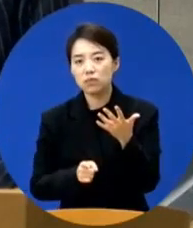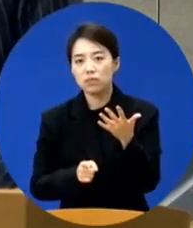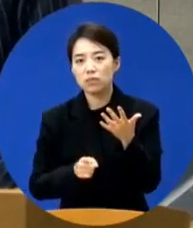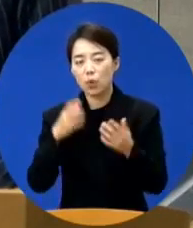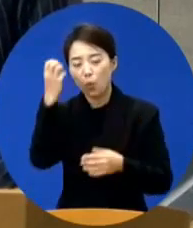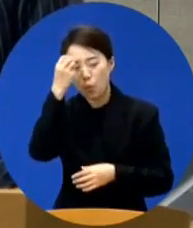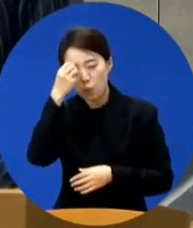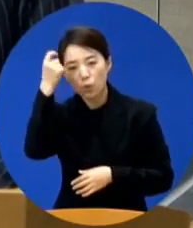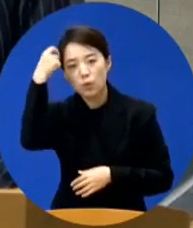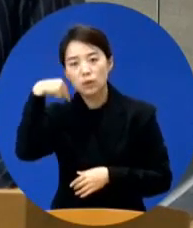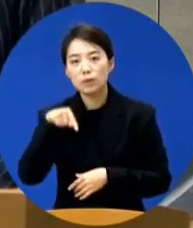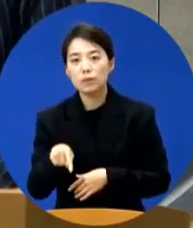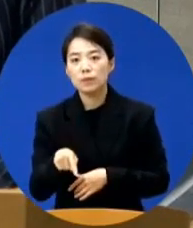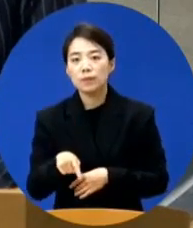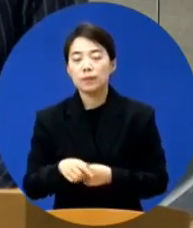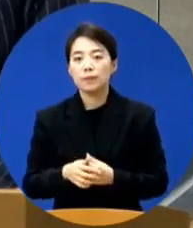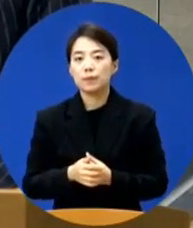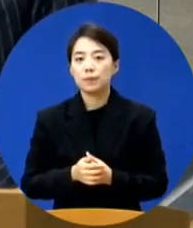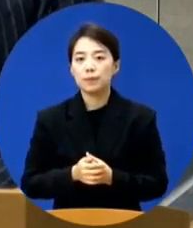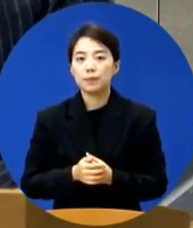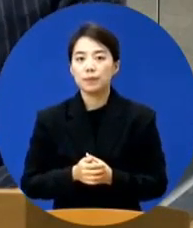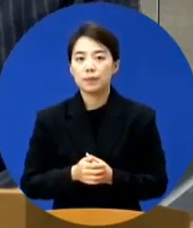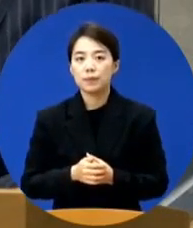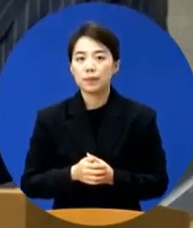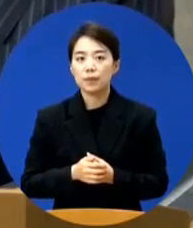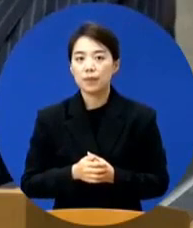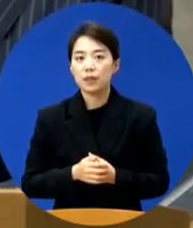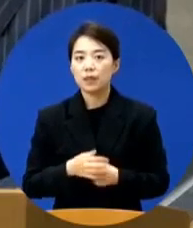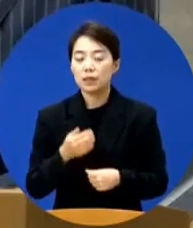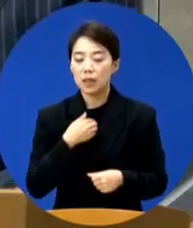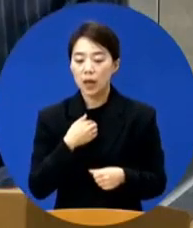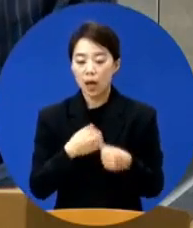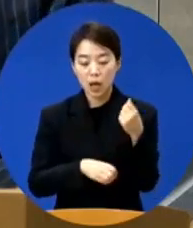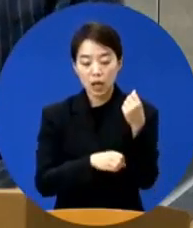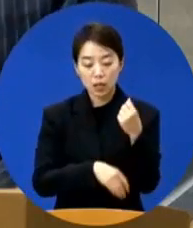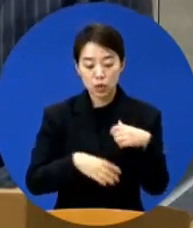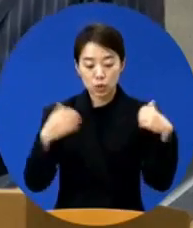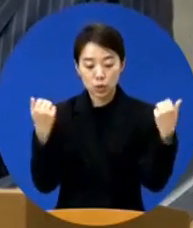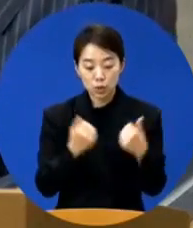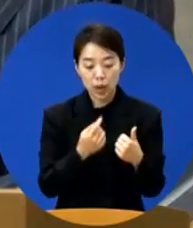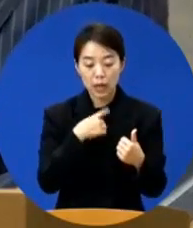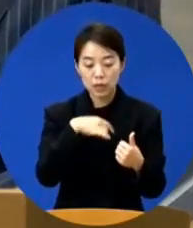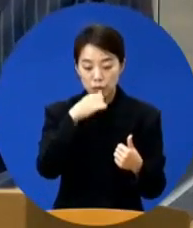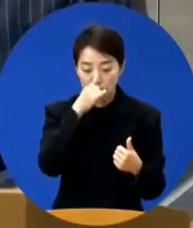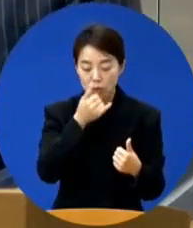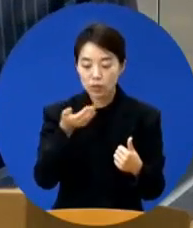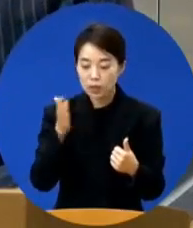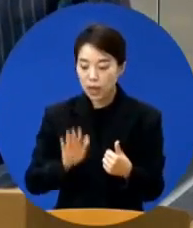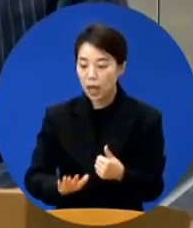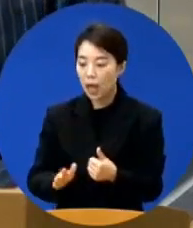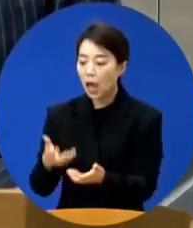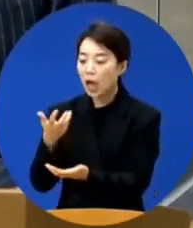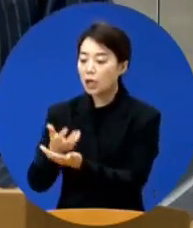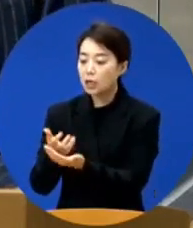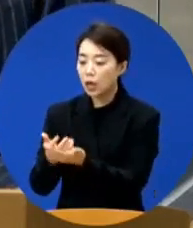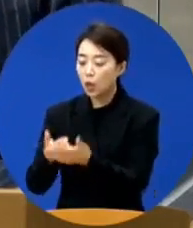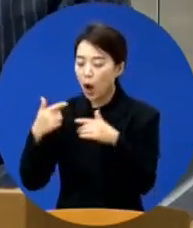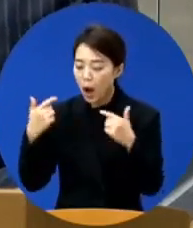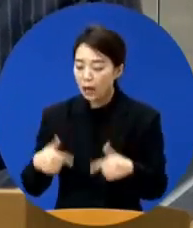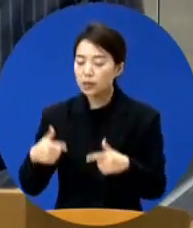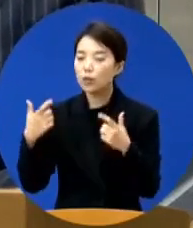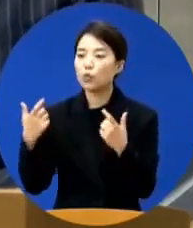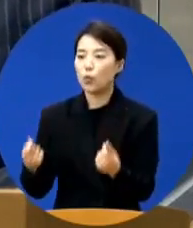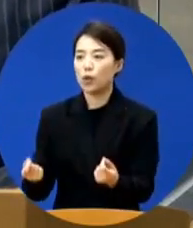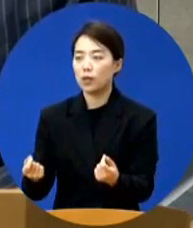현기증이 났습니다. 저는 제가 기초의회에서도 있었지만 어떤 자료는 항상 같았지 서류 보고